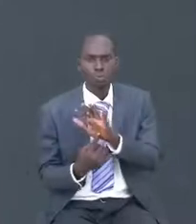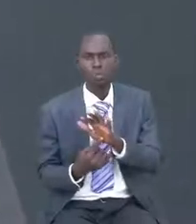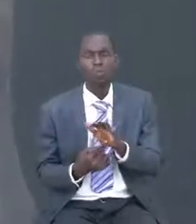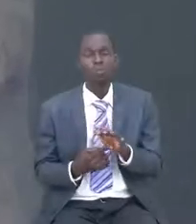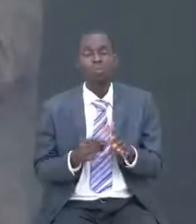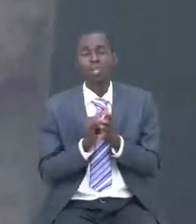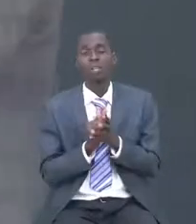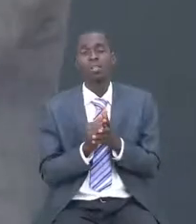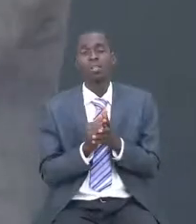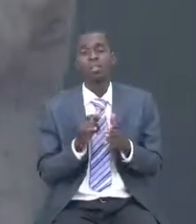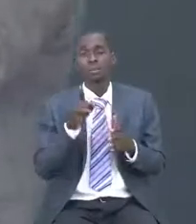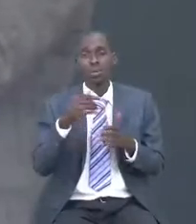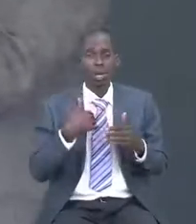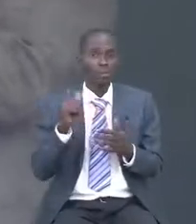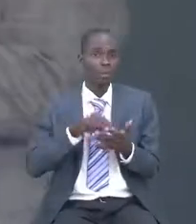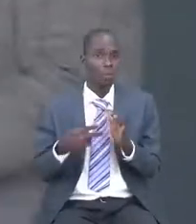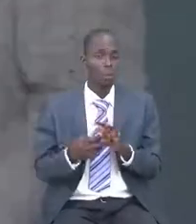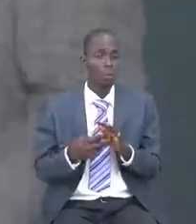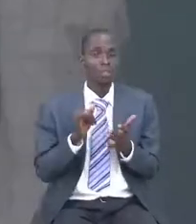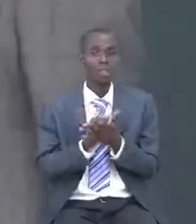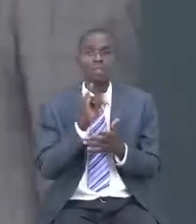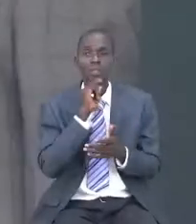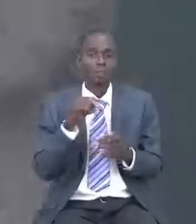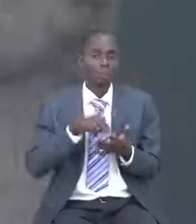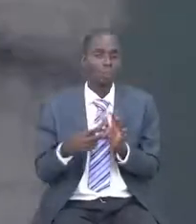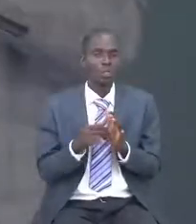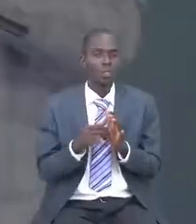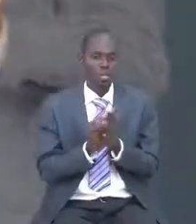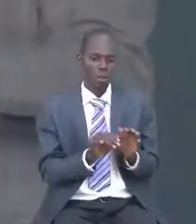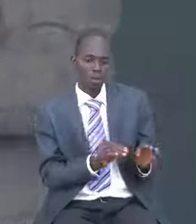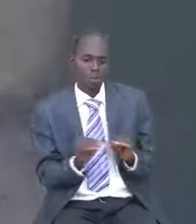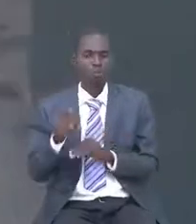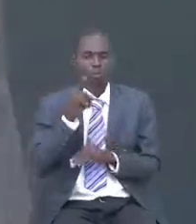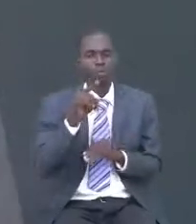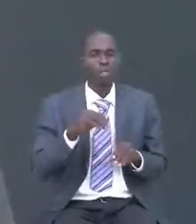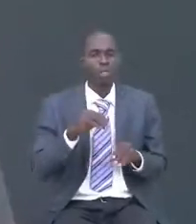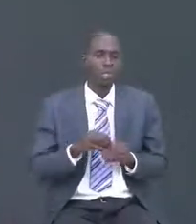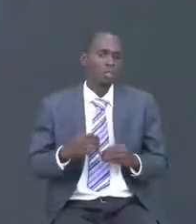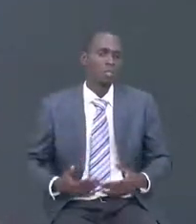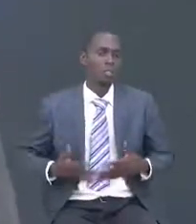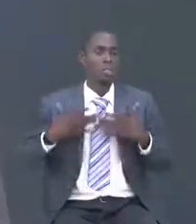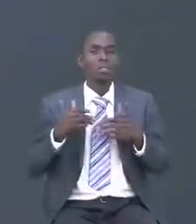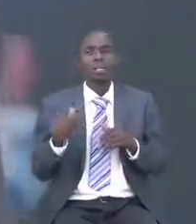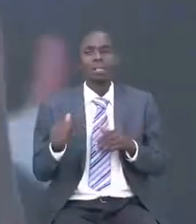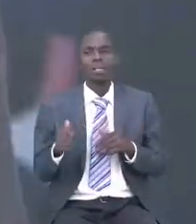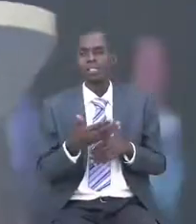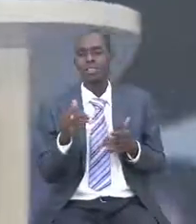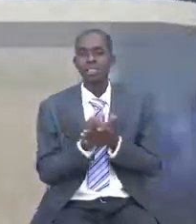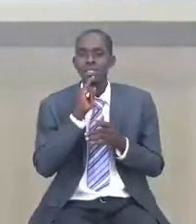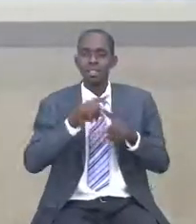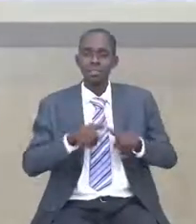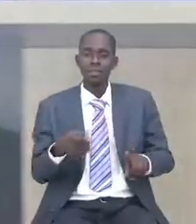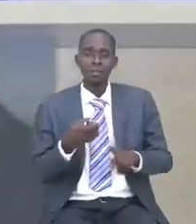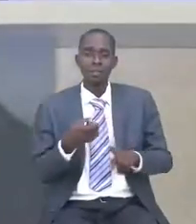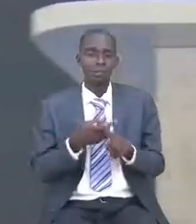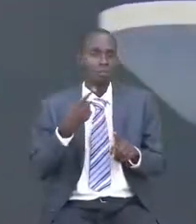c'est l'objectif qui le motive dans la vie. Tout ce qui est différent de l'objectif